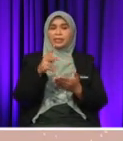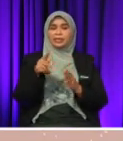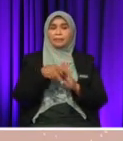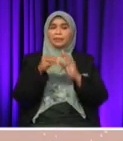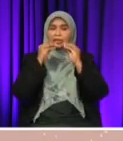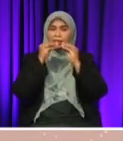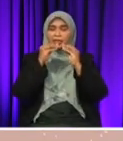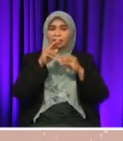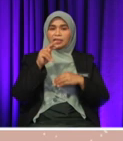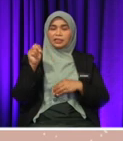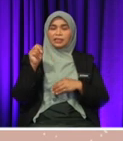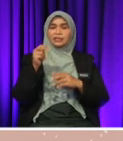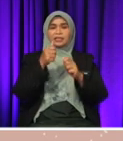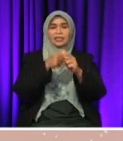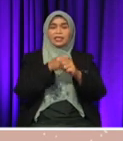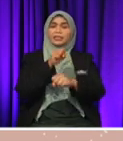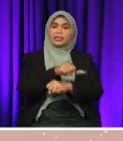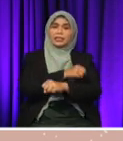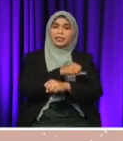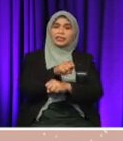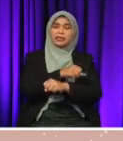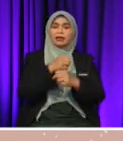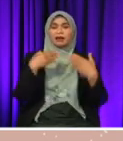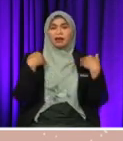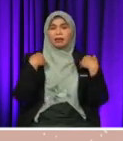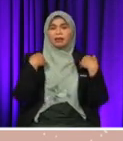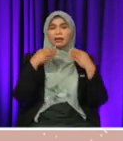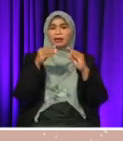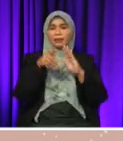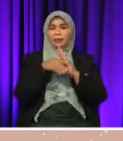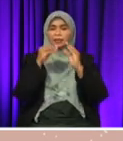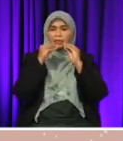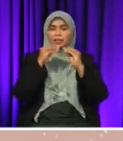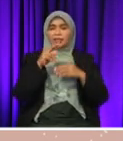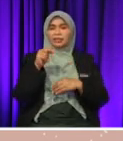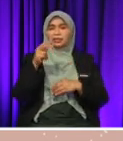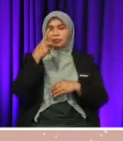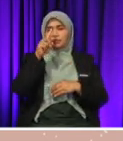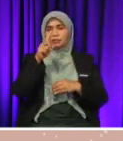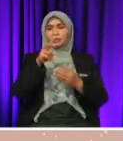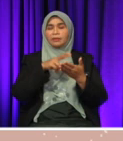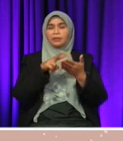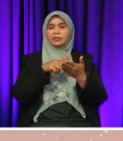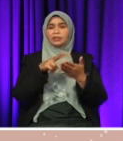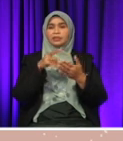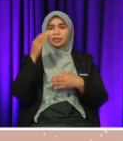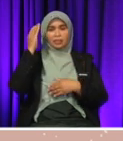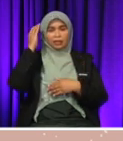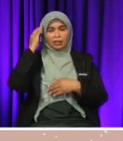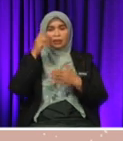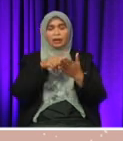setiap sajak sudah pasti ada eliman pengajaran yang dimasukkan oleh pengarang untuk pembaca mengetahui